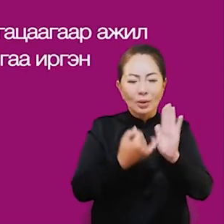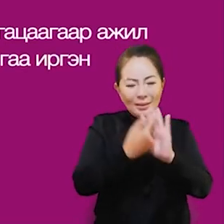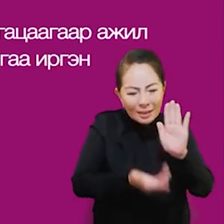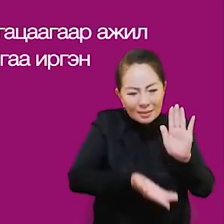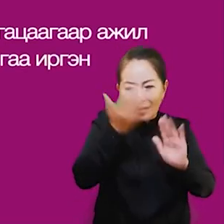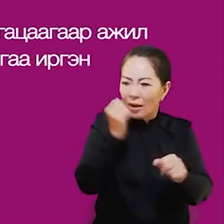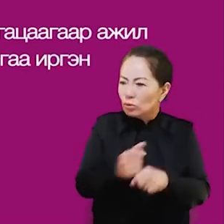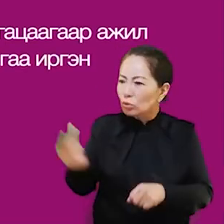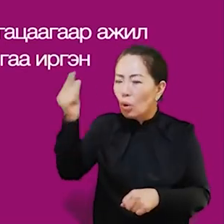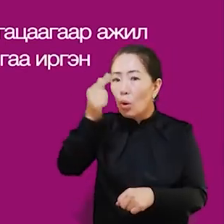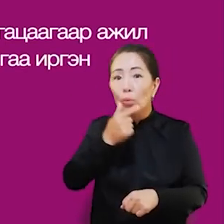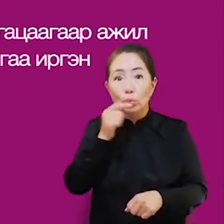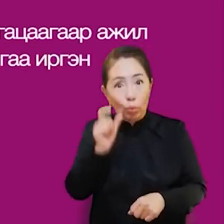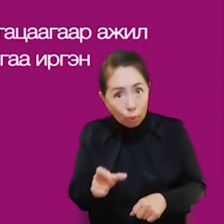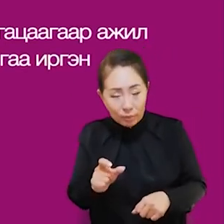байгаа иргэн.